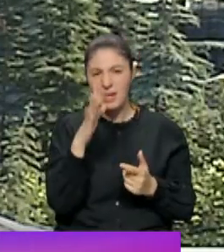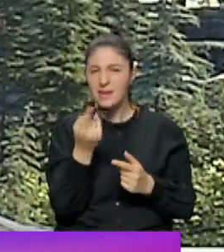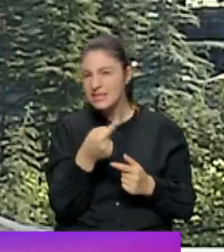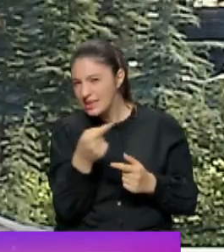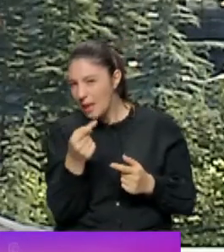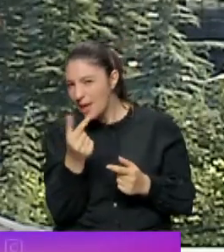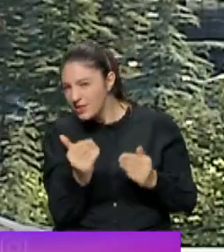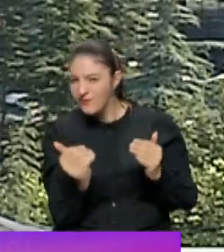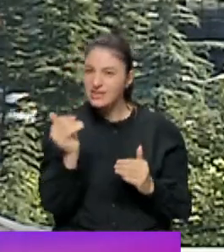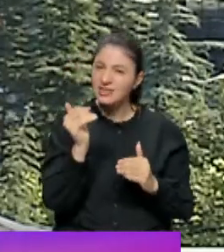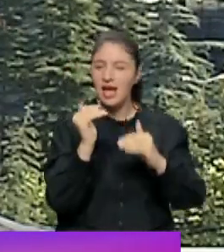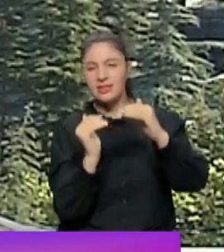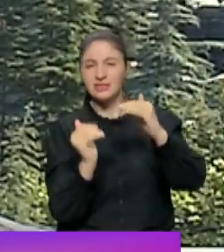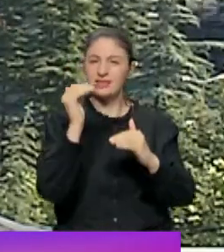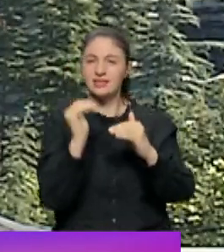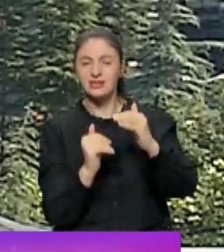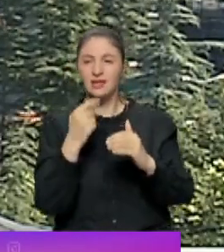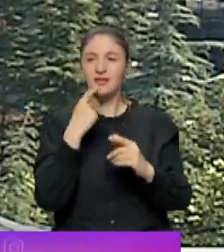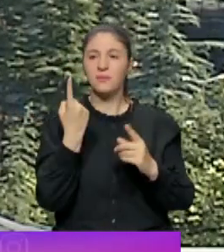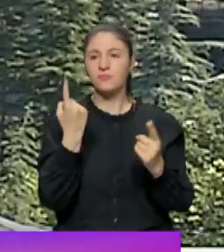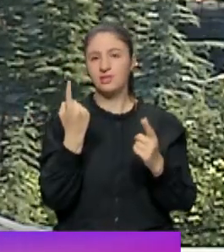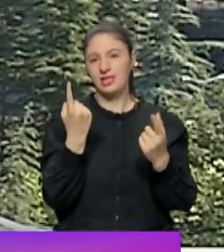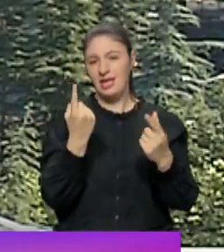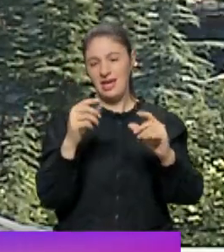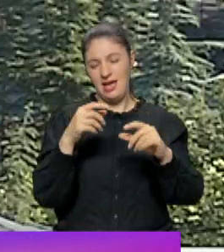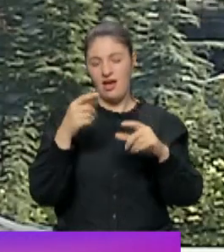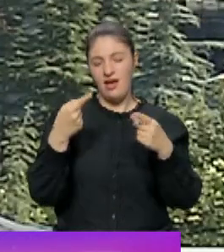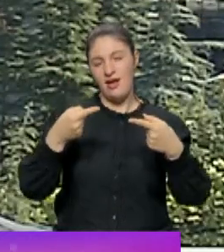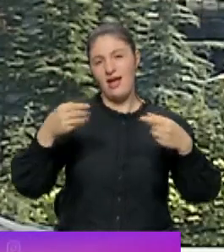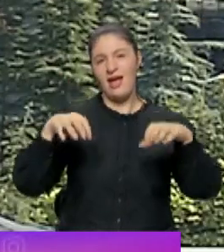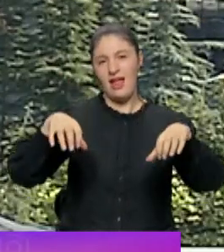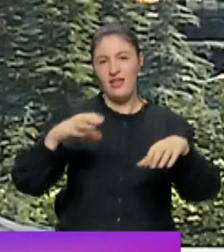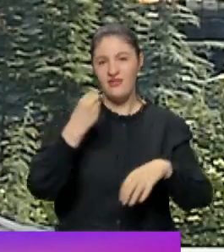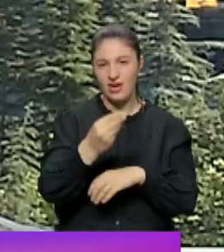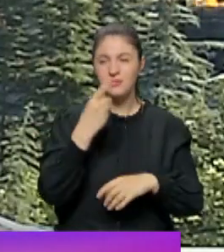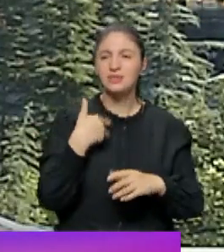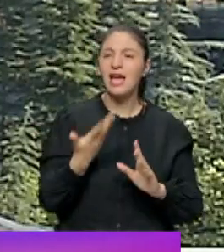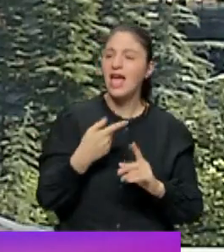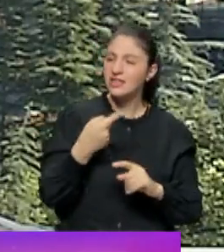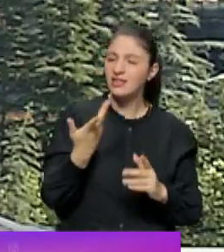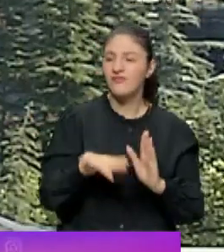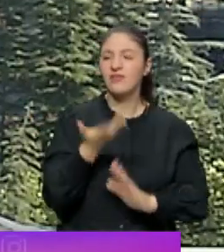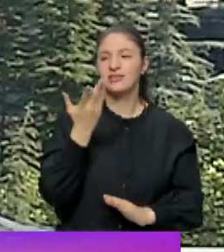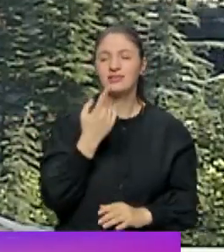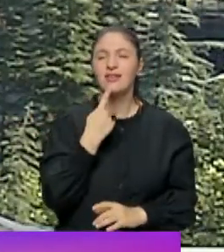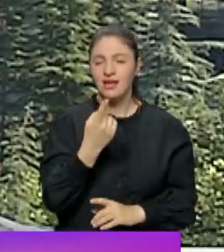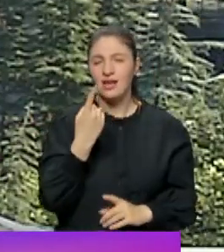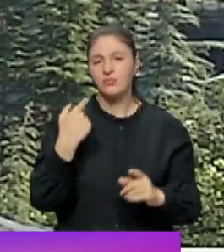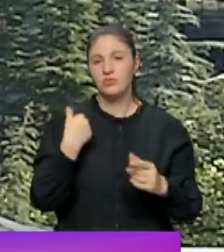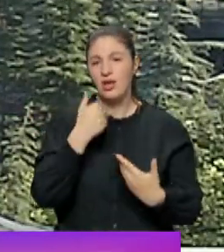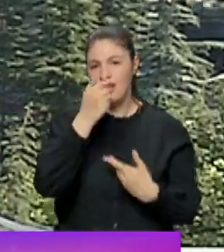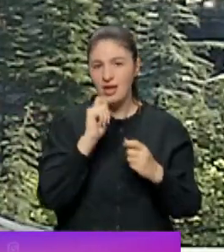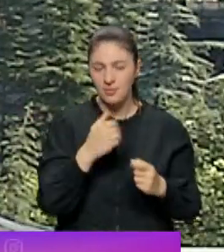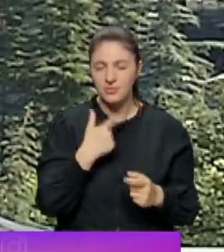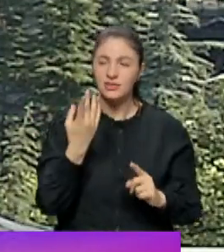biraz eksik Belki biraz fazla 71 marjda bıraktı biz de Ne Bir Eksik Ne Bir fazla diyerek bunu aktardık şimdi